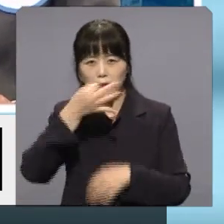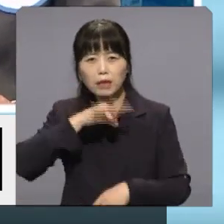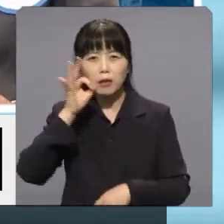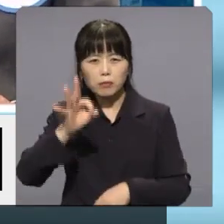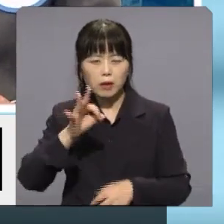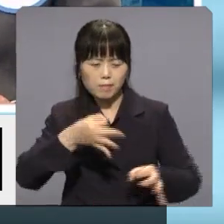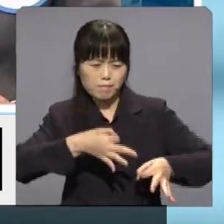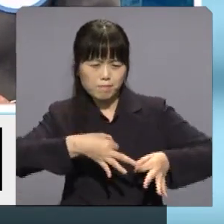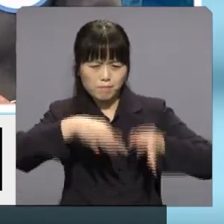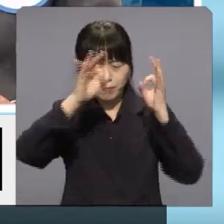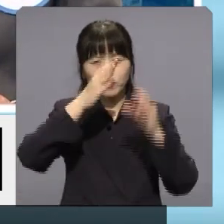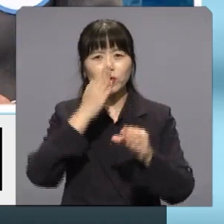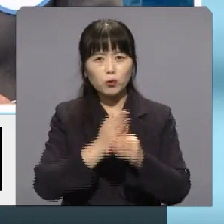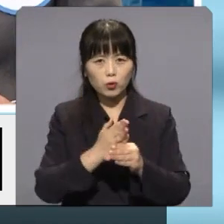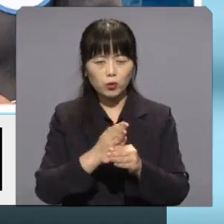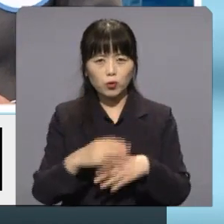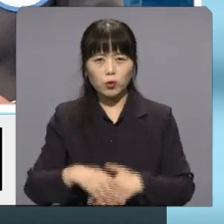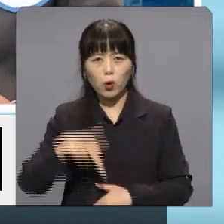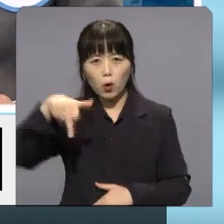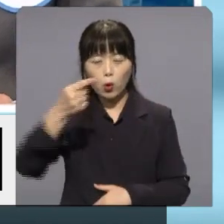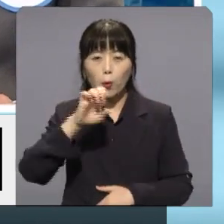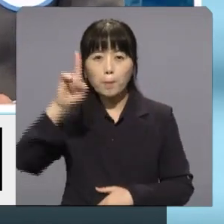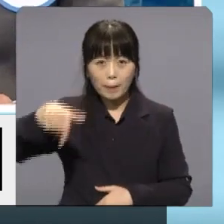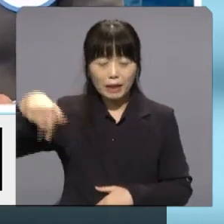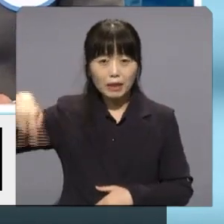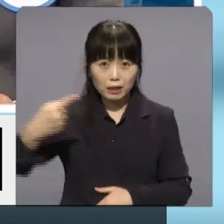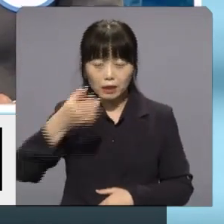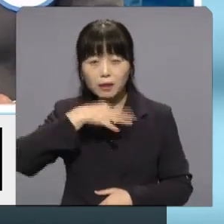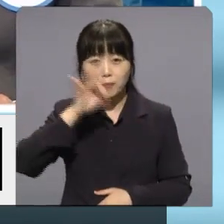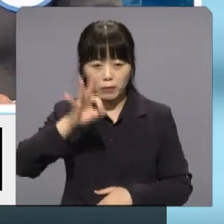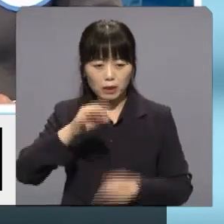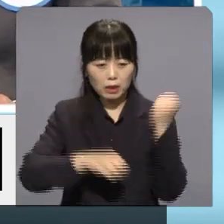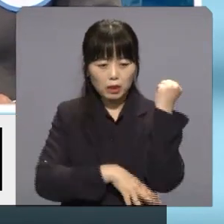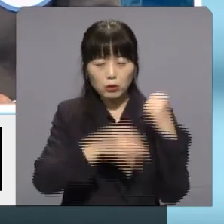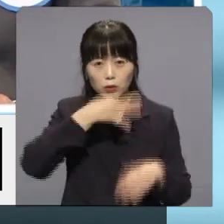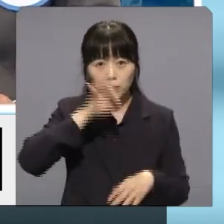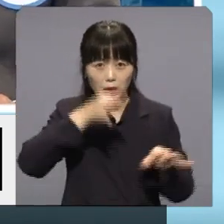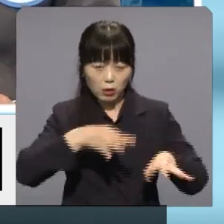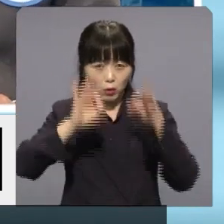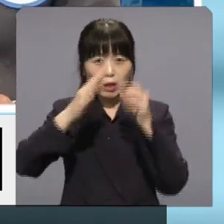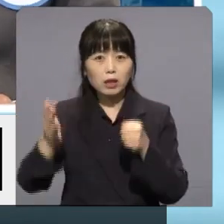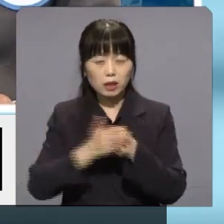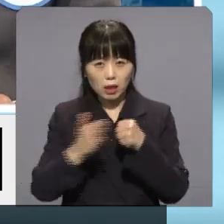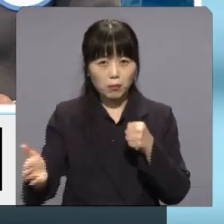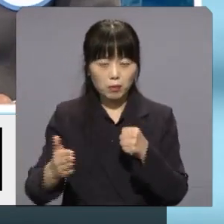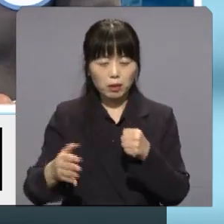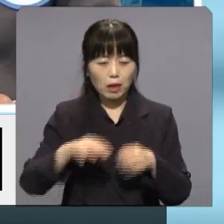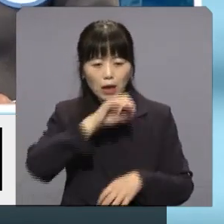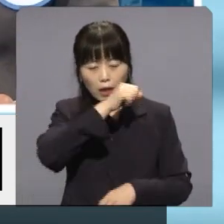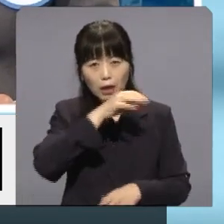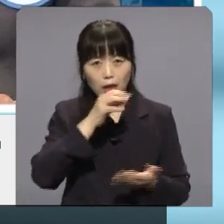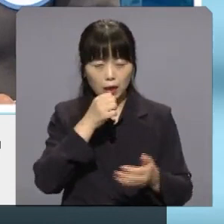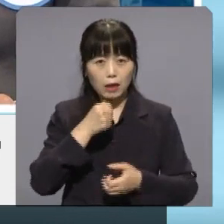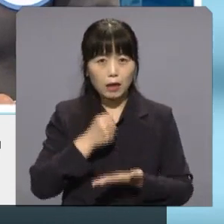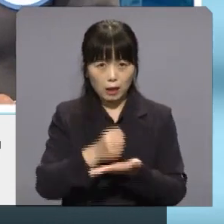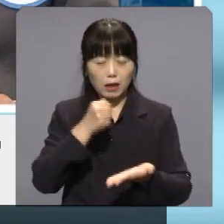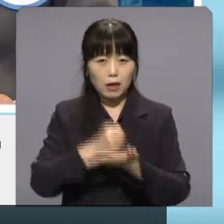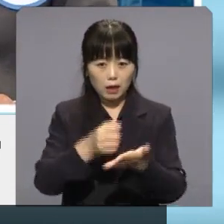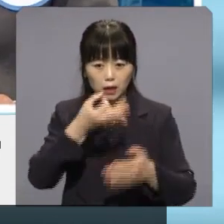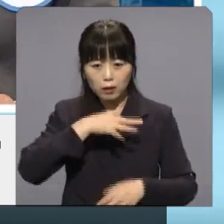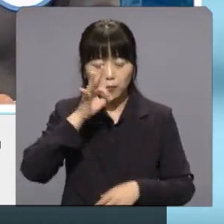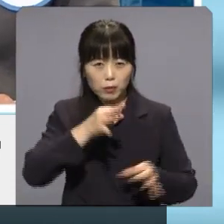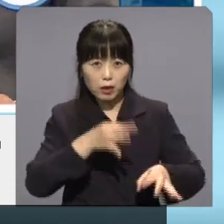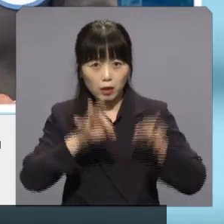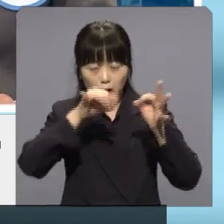폭정을 하고 있구요 또 코픽스 듭니다 사실인데 기준금리가 올라가니까 어느정도 입장에서는 예금이나 적금 일도 올려야 되자는 덴데